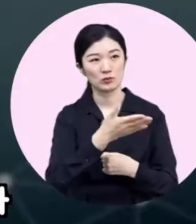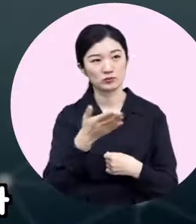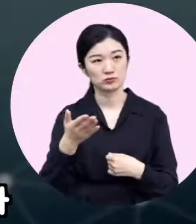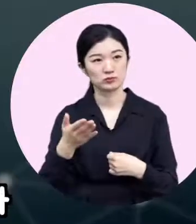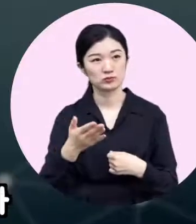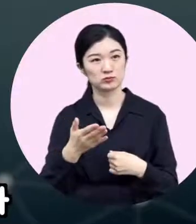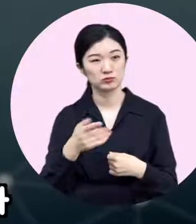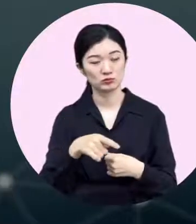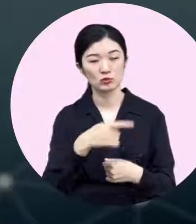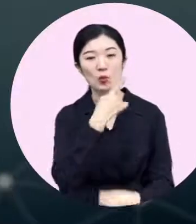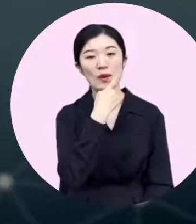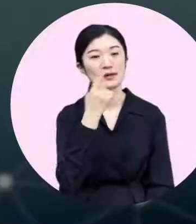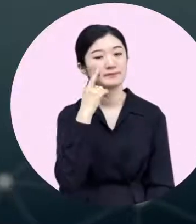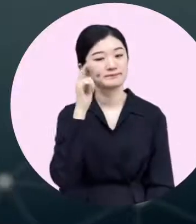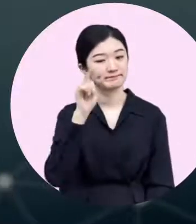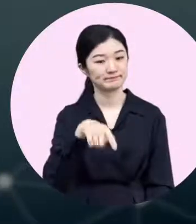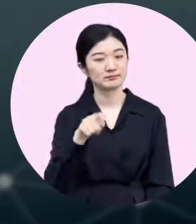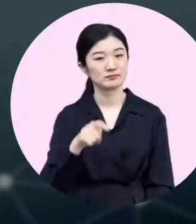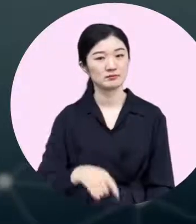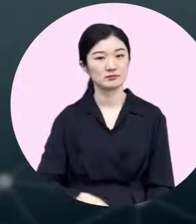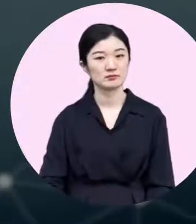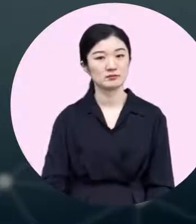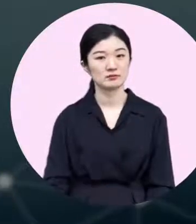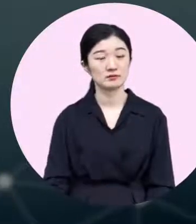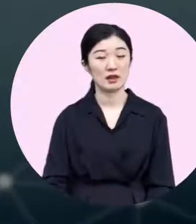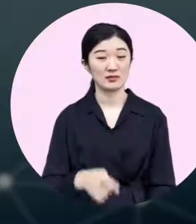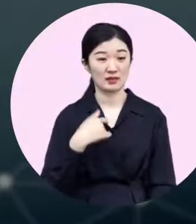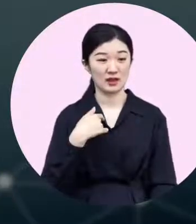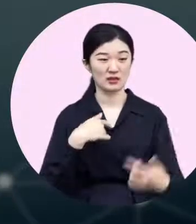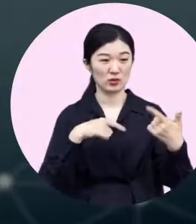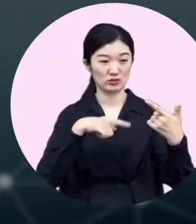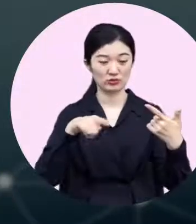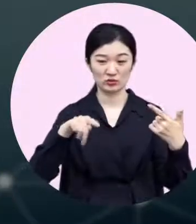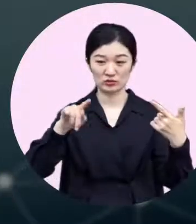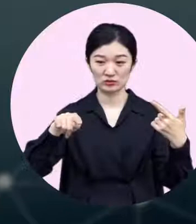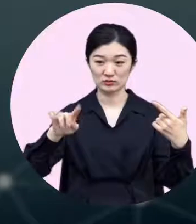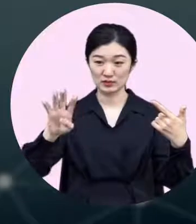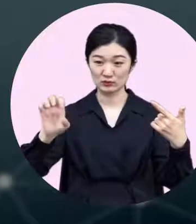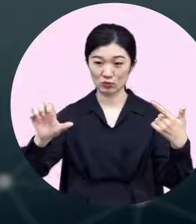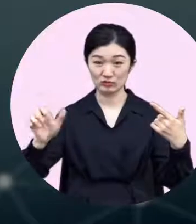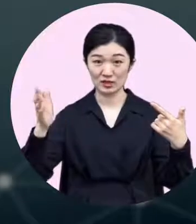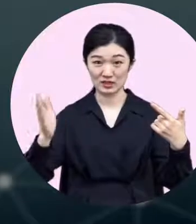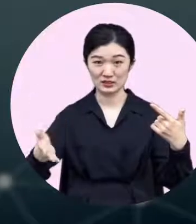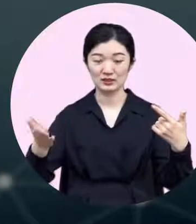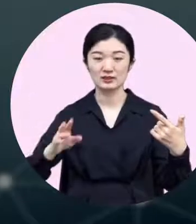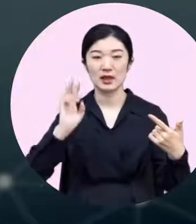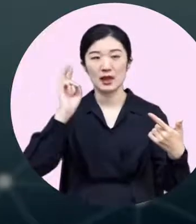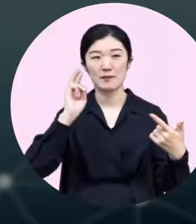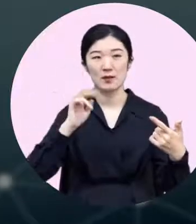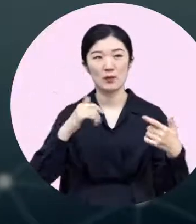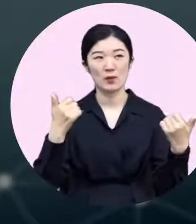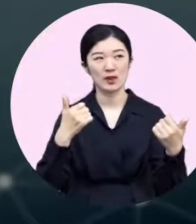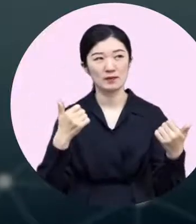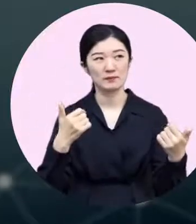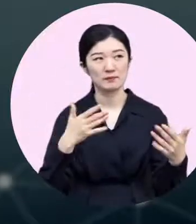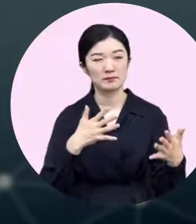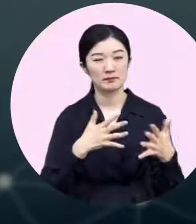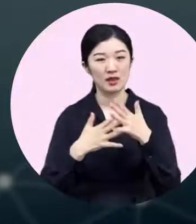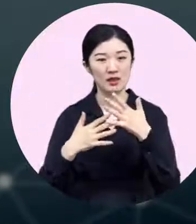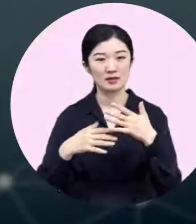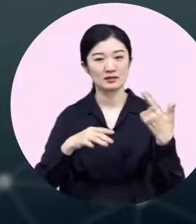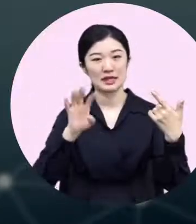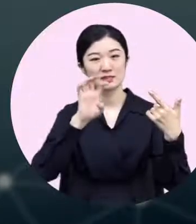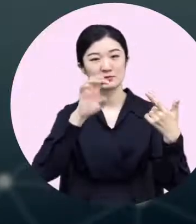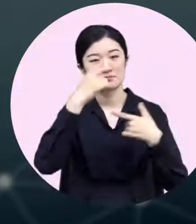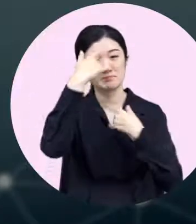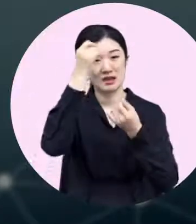거면은 하셔도 됩니다. 하지만 6시부터 6시 45분인데 아마 40분의 회의가 종료가 되겠죠. 네, 그리고 아래쪽에